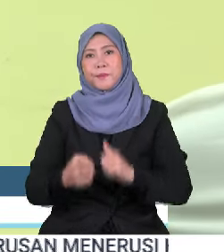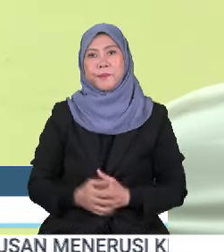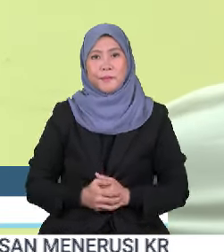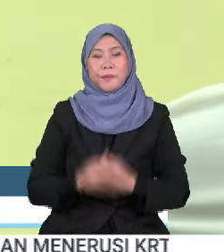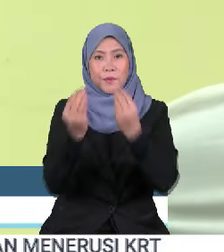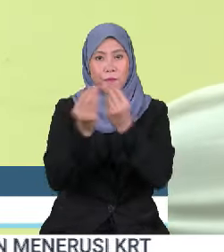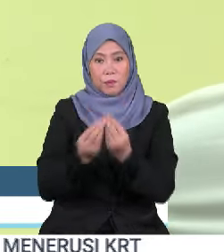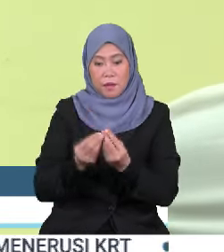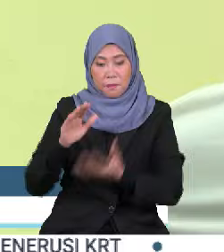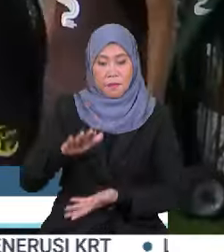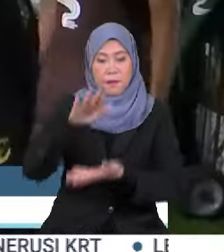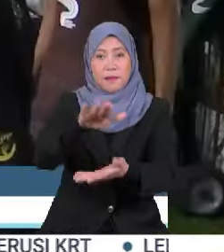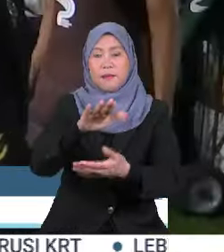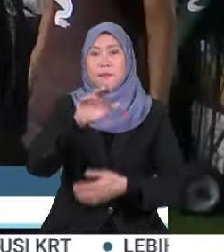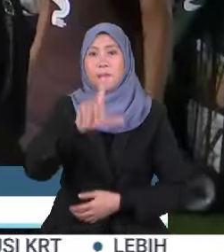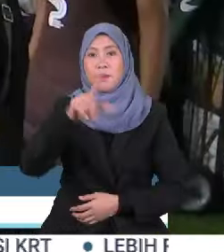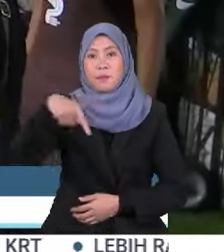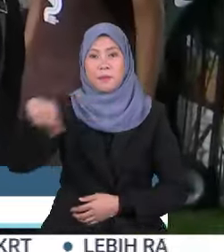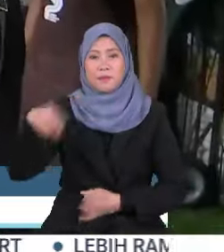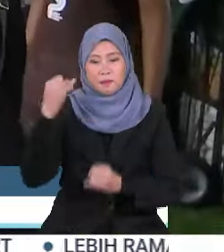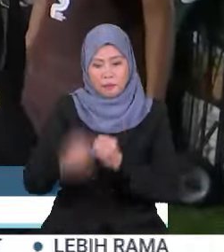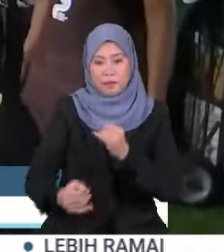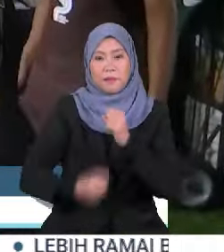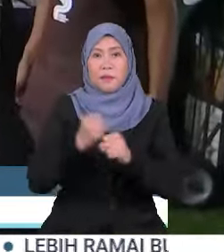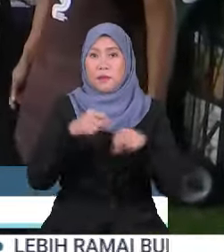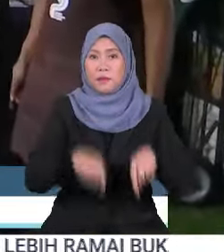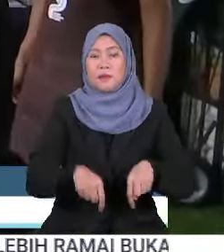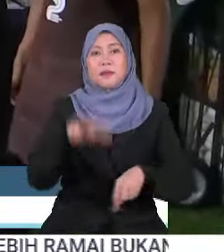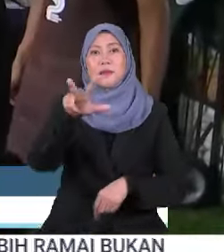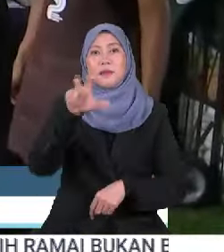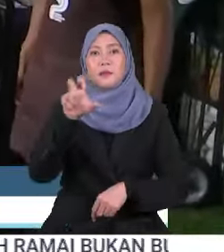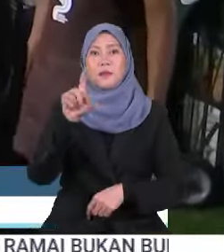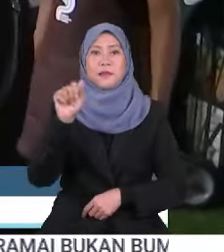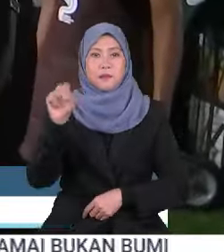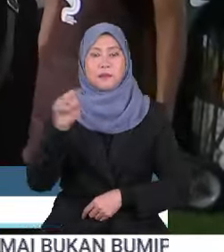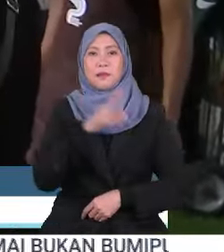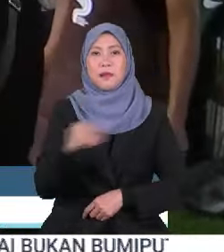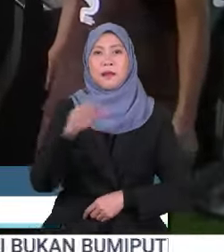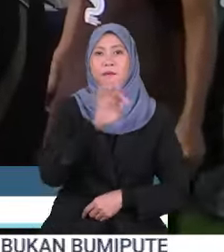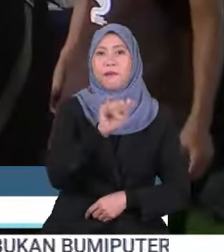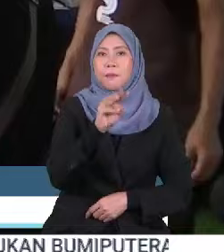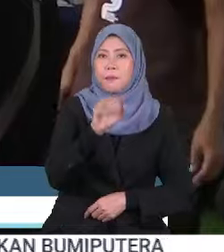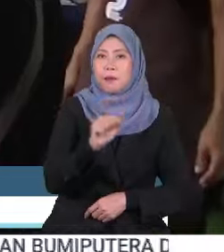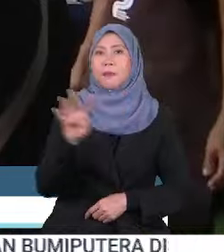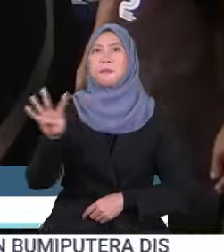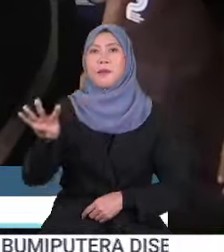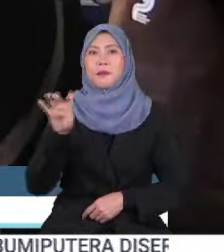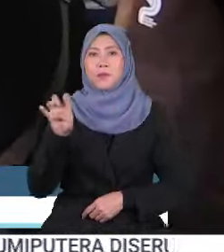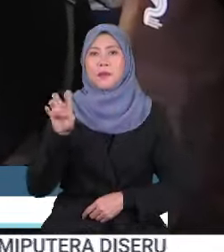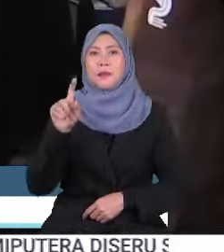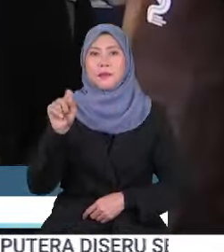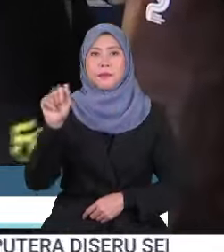insyaAllah. Jumlah pengedaran di bawah LPP untuk tempoh sehingga hujung tahun ini ialah 300 tan metrik, manakala Fama pula sebanyak 400 tan metrik.